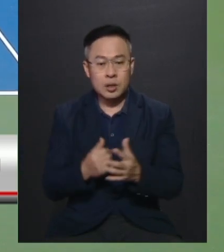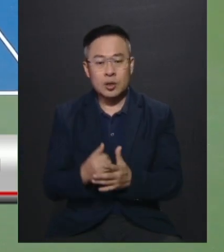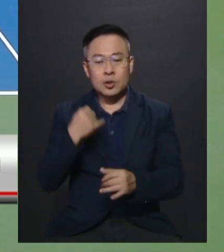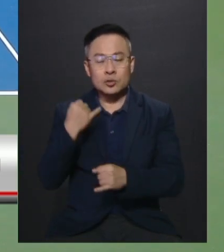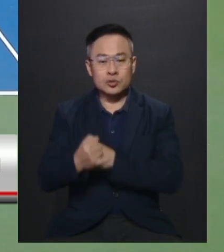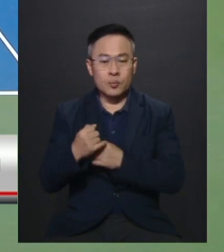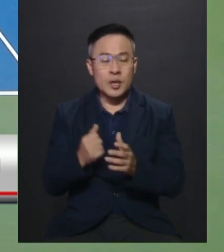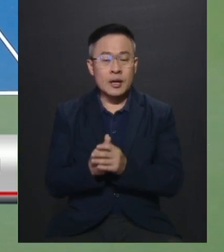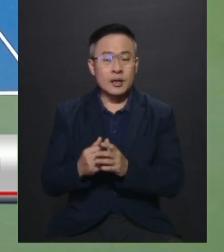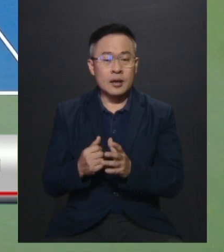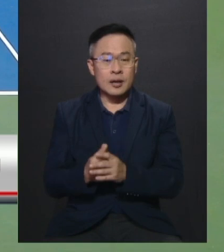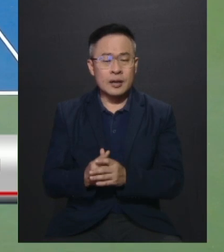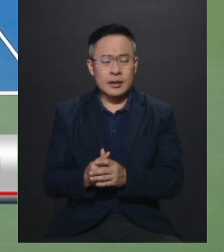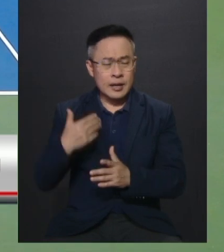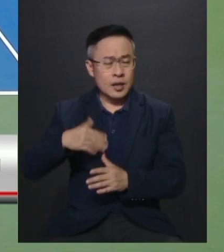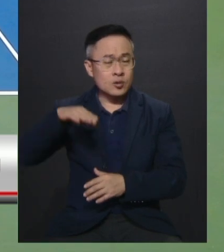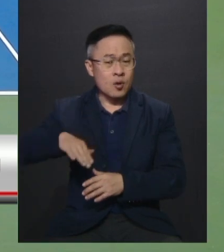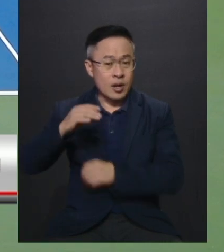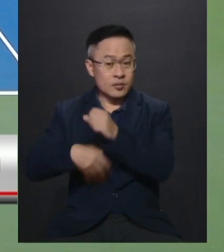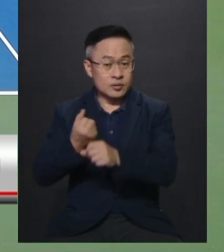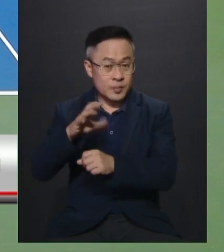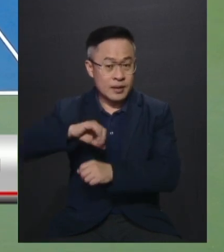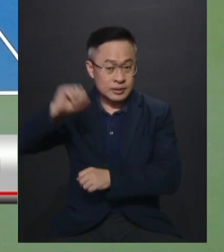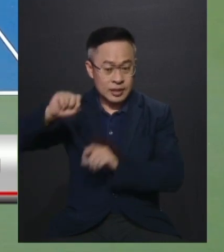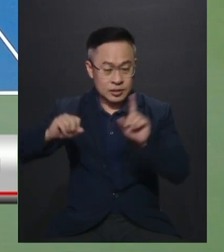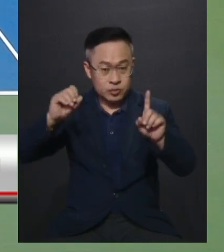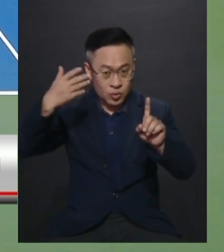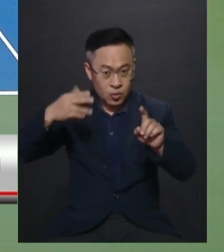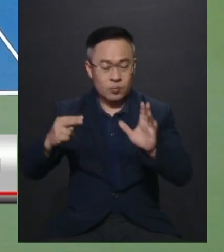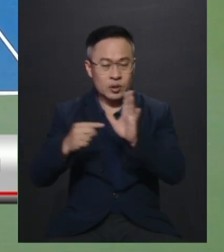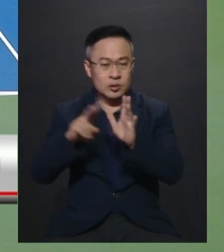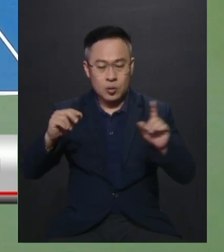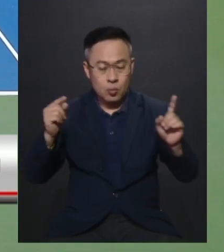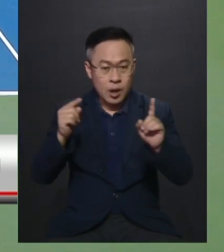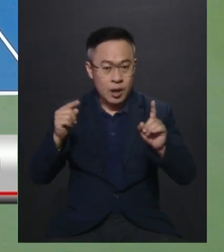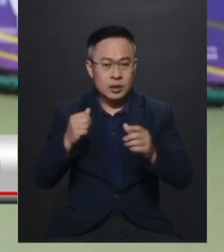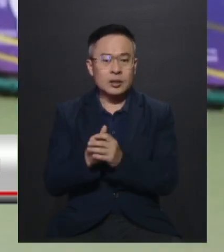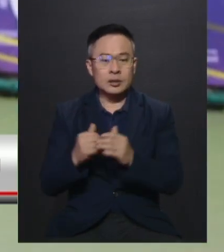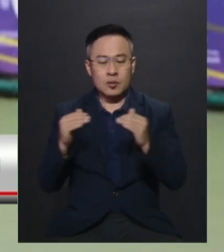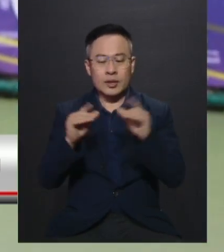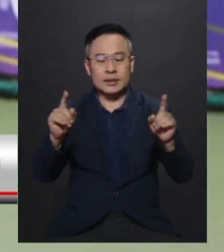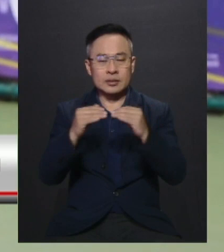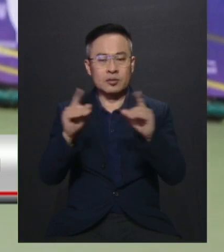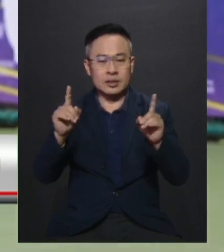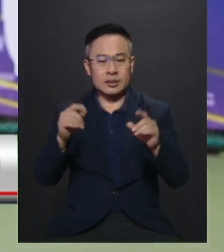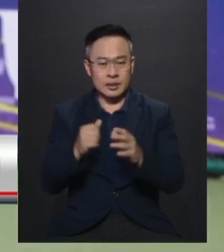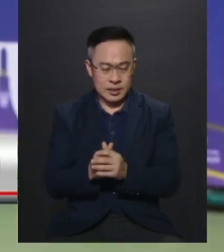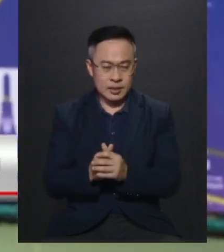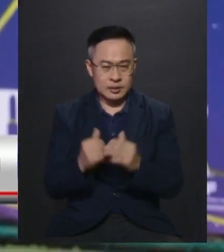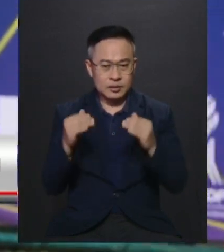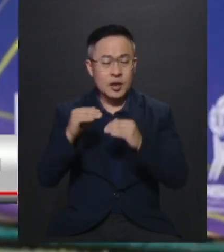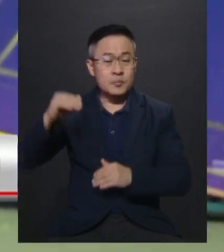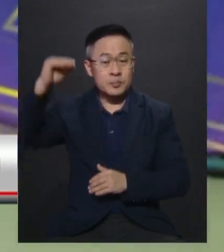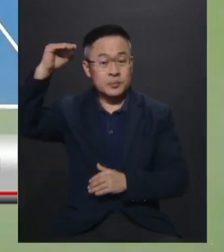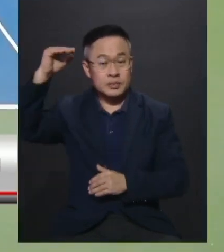ากรุ่นพี่ได้ก่อนก็ขึ้นนำ 1-0 แต่เซตที่2ค่อนข้างสูสีค่ะและสุดท้ายเป็นภาวินีที่ใช้ความเก่าเอาชนะ